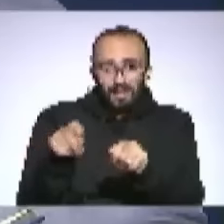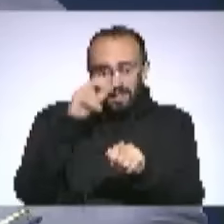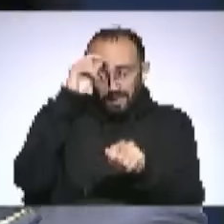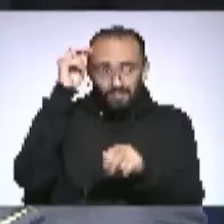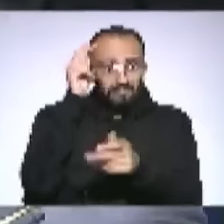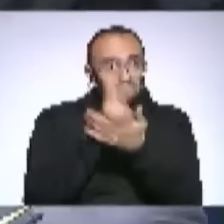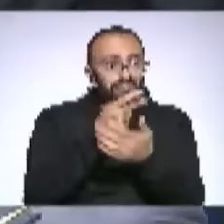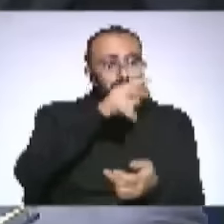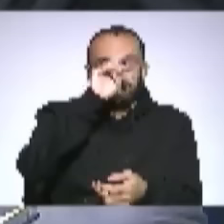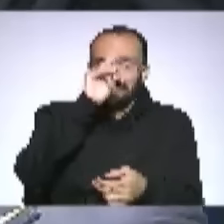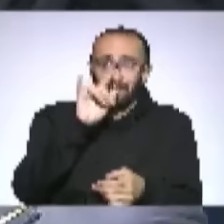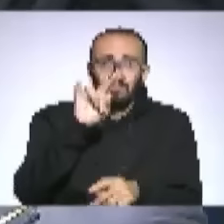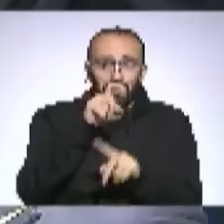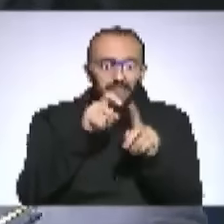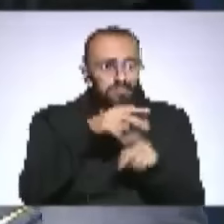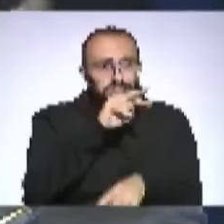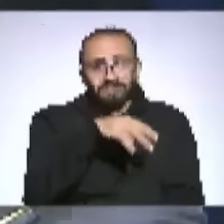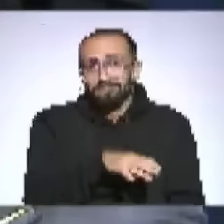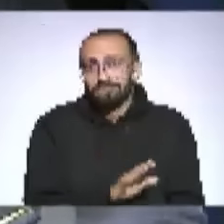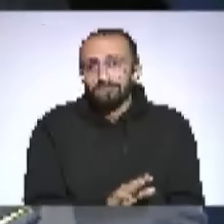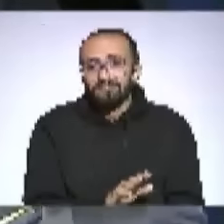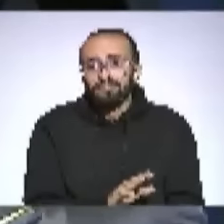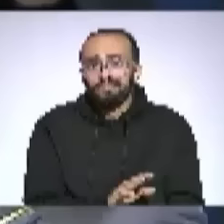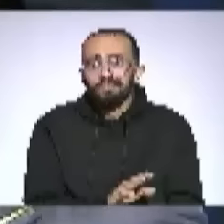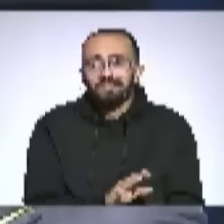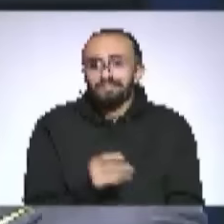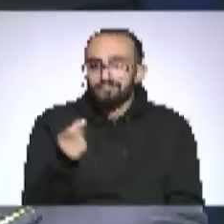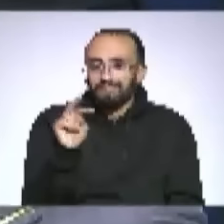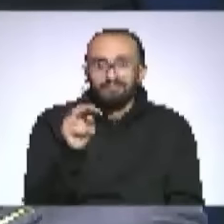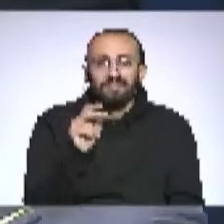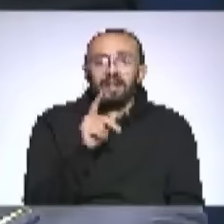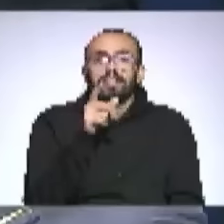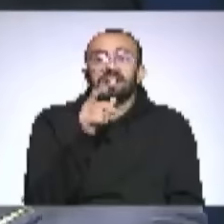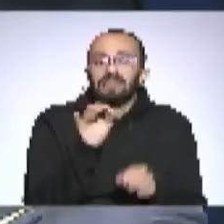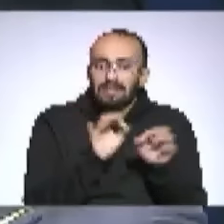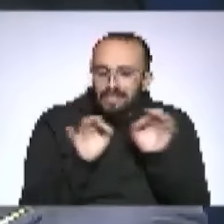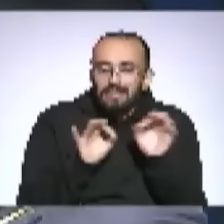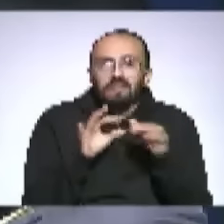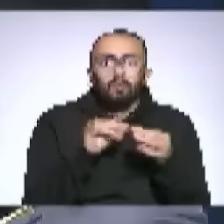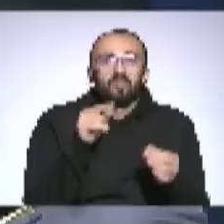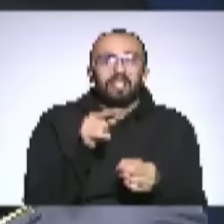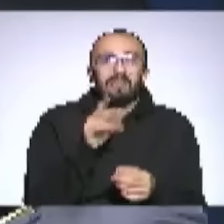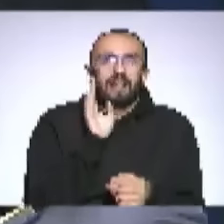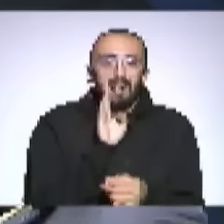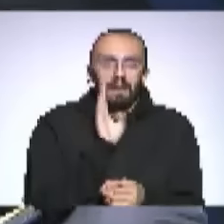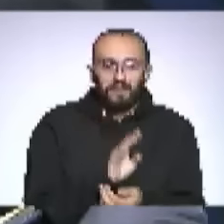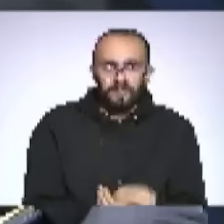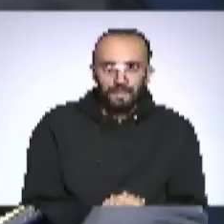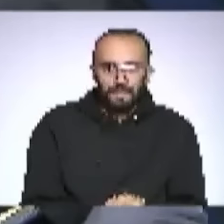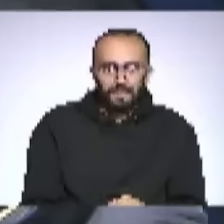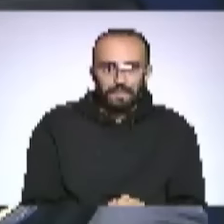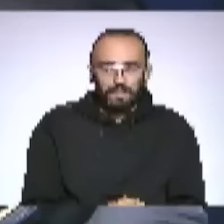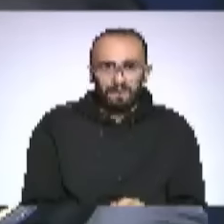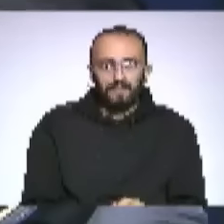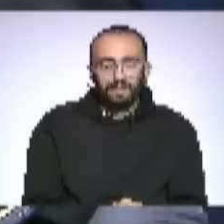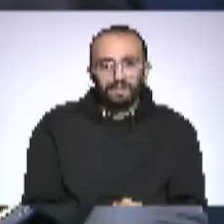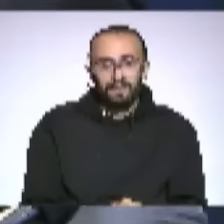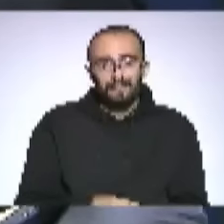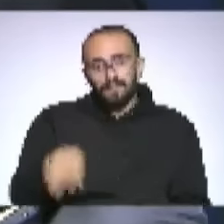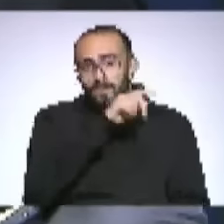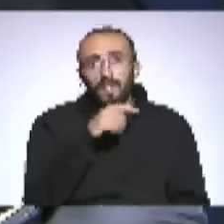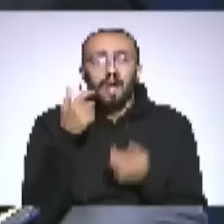زادت مش هتزيد 10% فيبقى السعر مش هيزيد كتير اتعلموا التدبير في هذا الامر فيا ودي